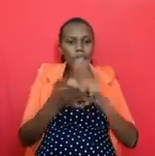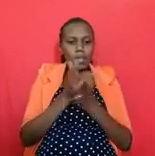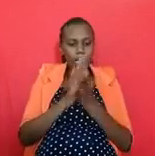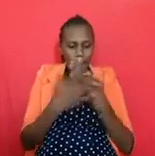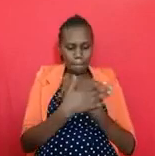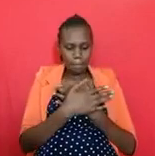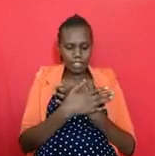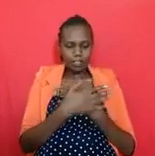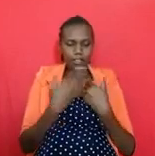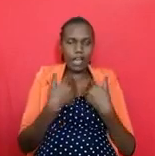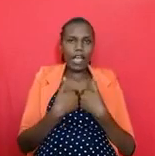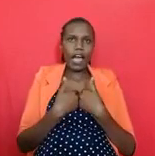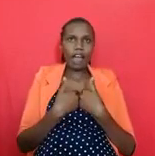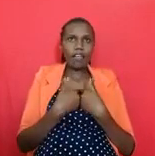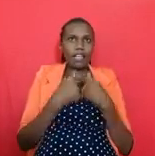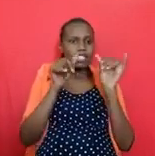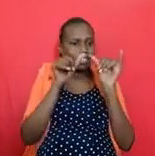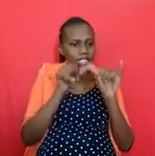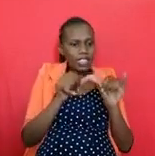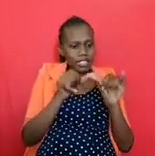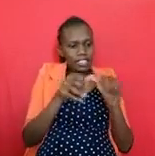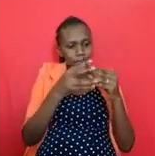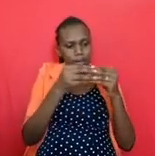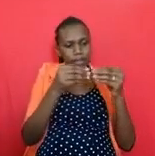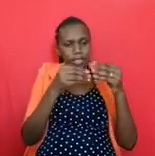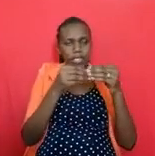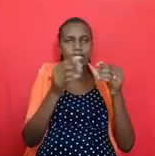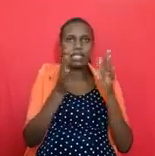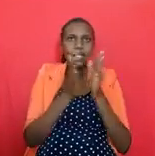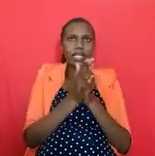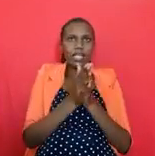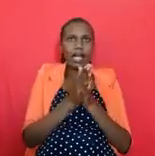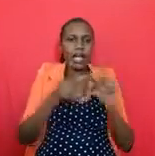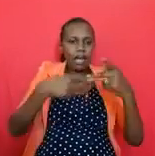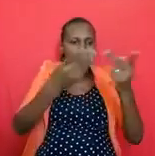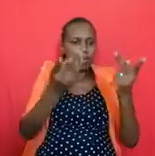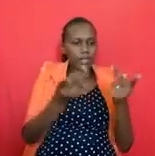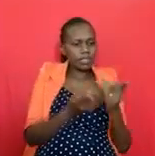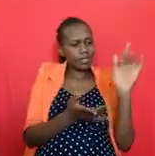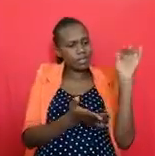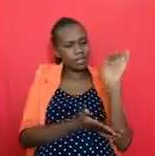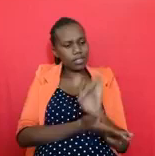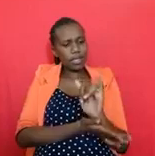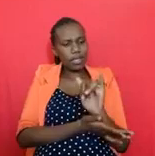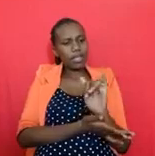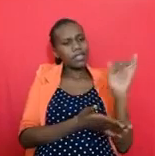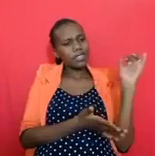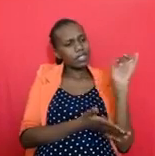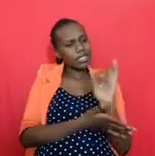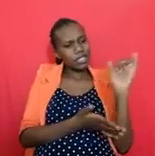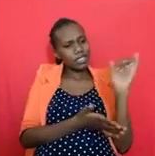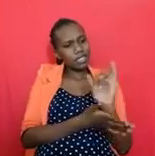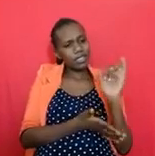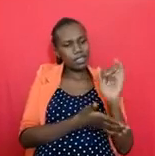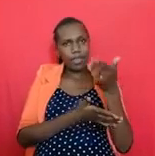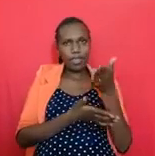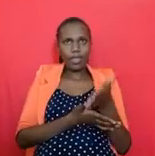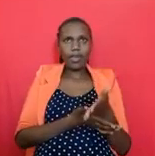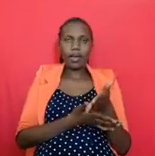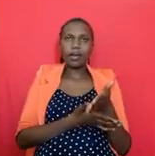akihuruta gaikara gakombitwo thiini wa kakun na gaikara thiini